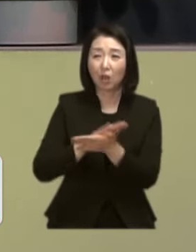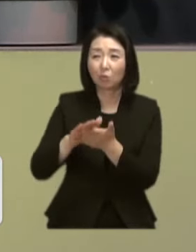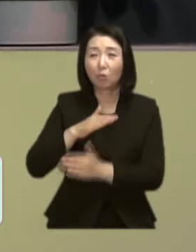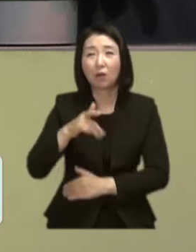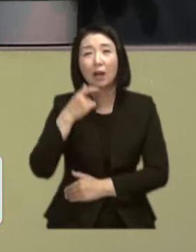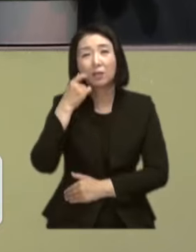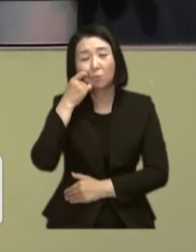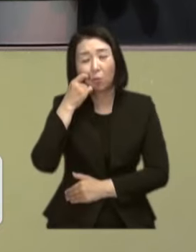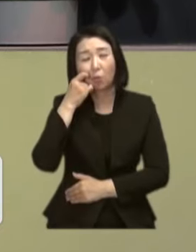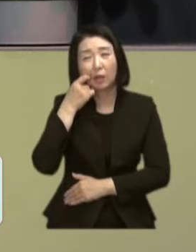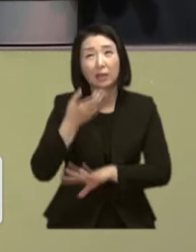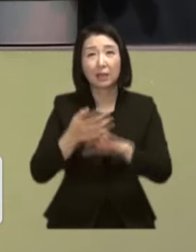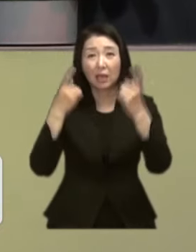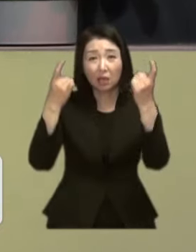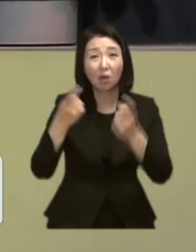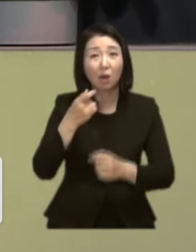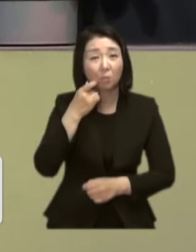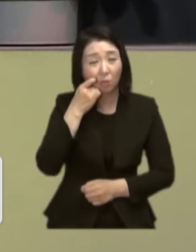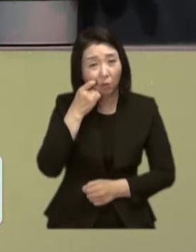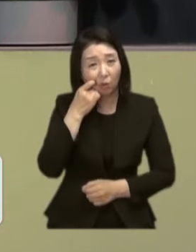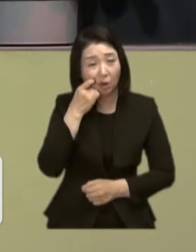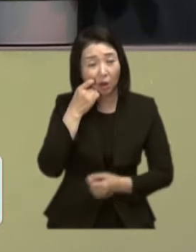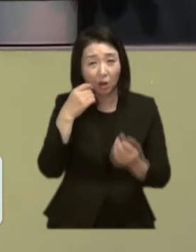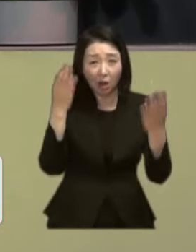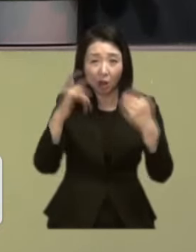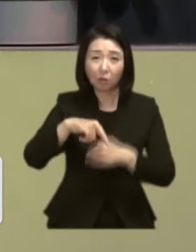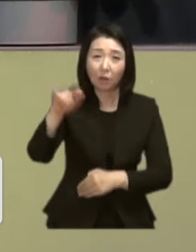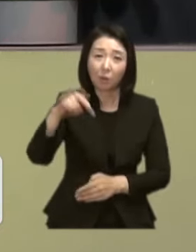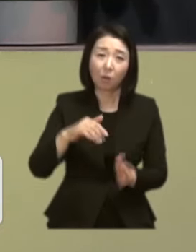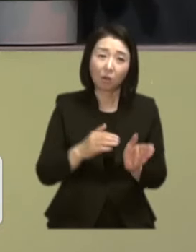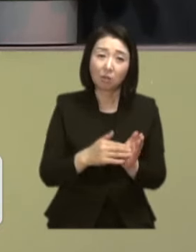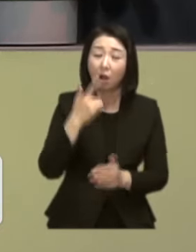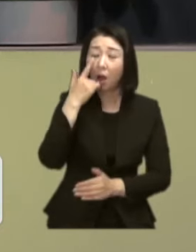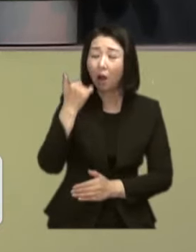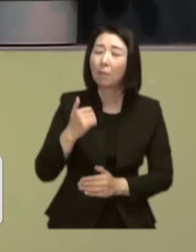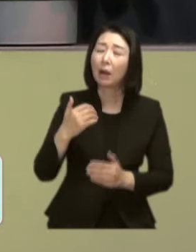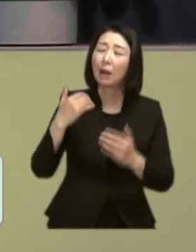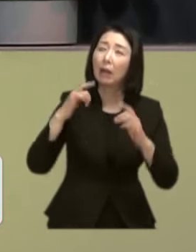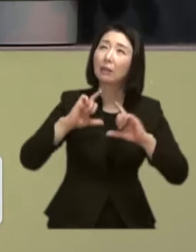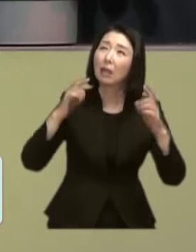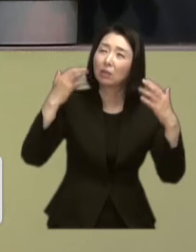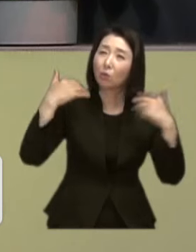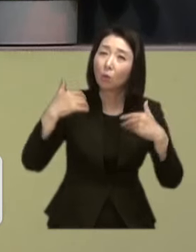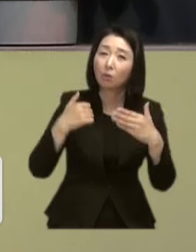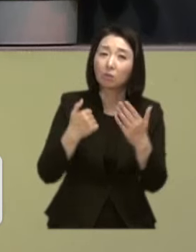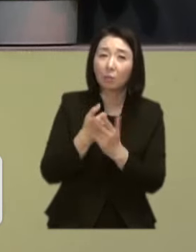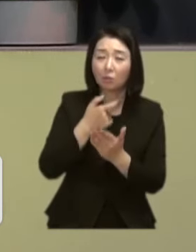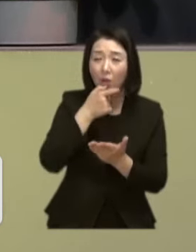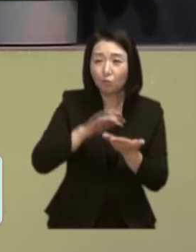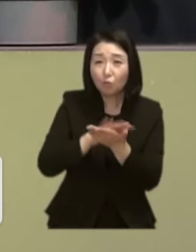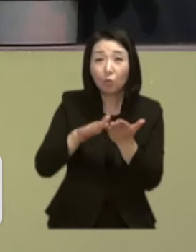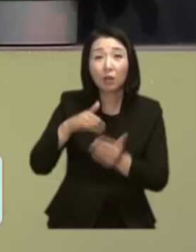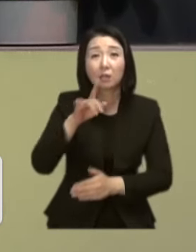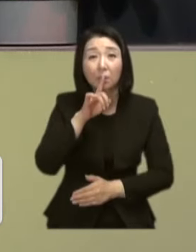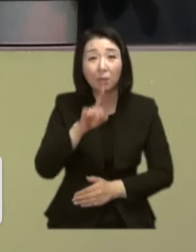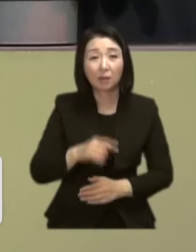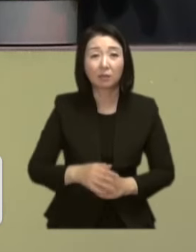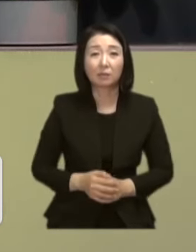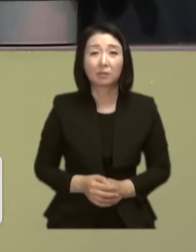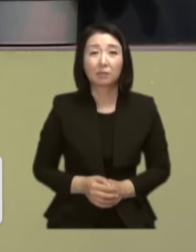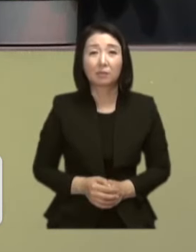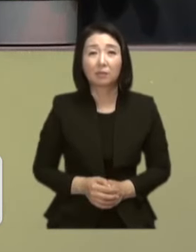적이 없었어요. 근데 그날따라 학교에서 오자마자 아빠 날씨가 너무 더우니까 내과에 가지예요. 네. 근데 제가 벽지에 살았을